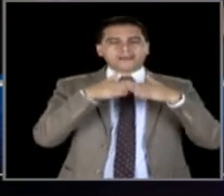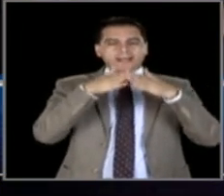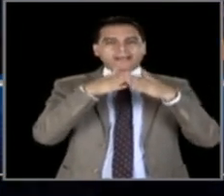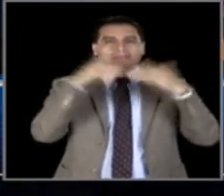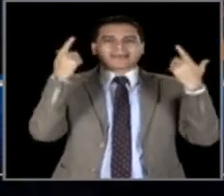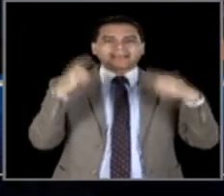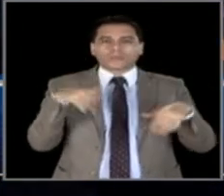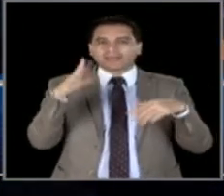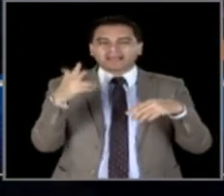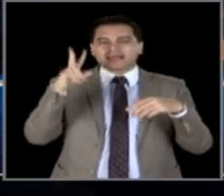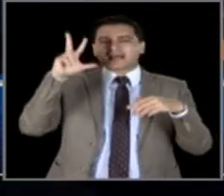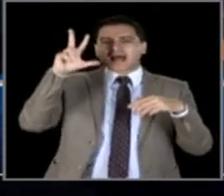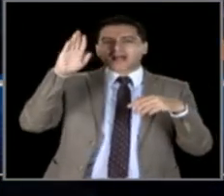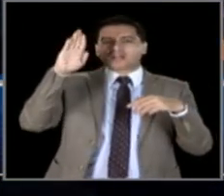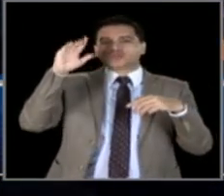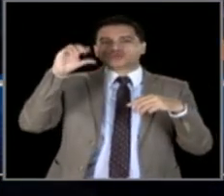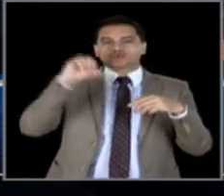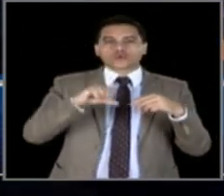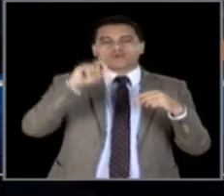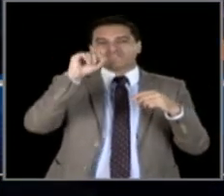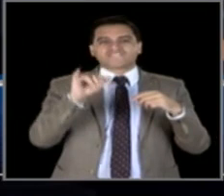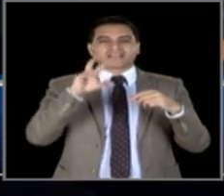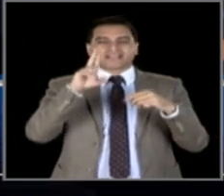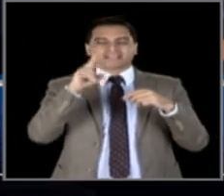تم التقاط الصور سنة